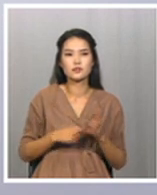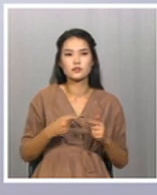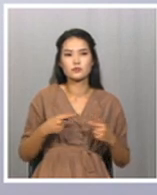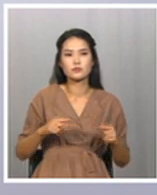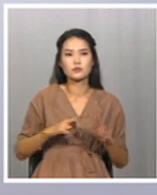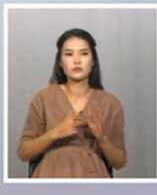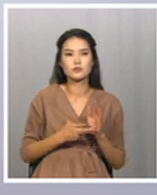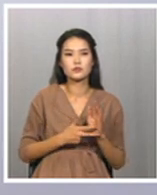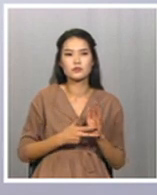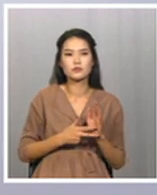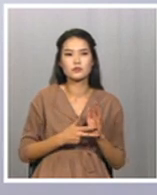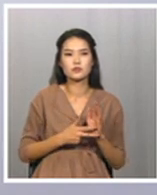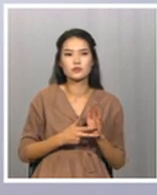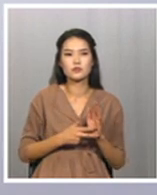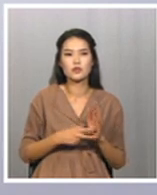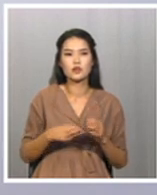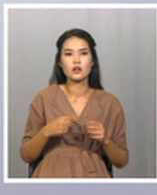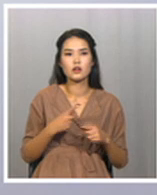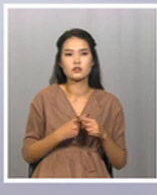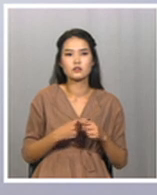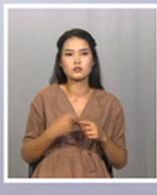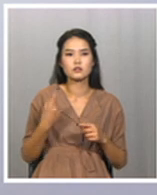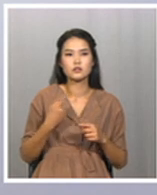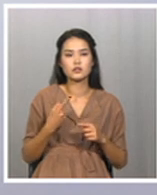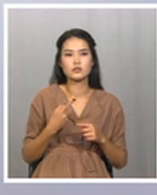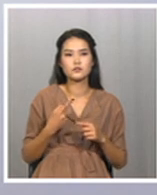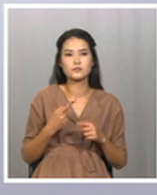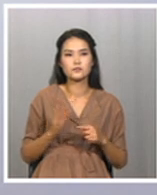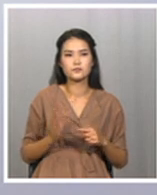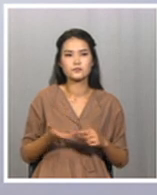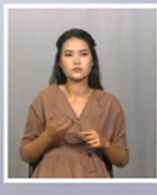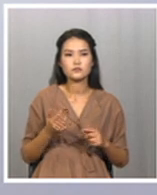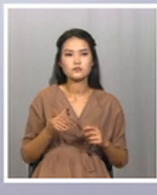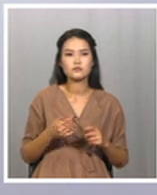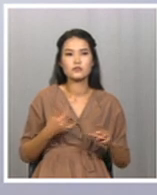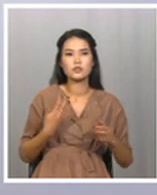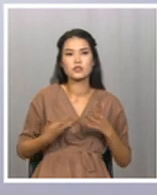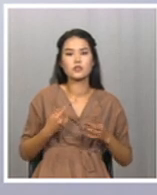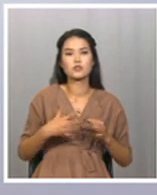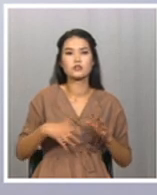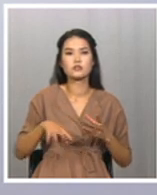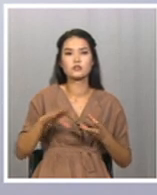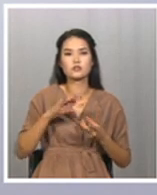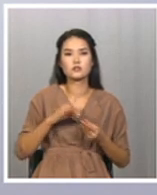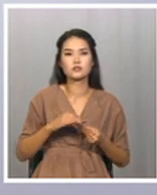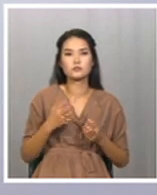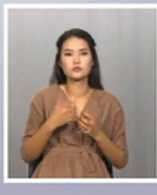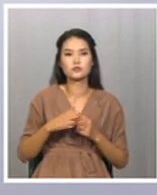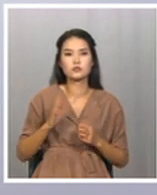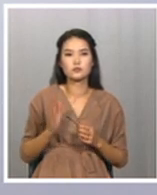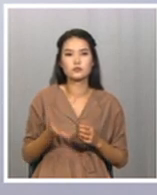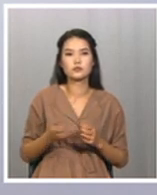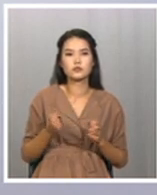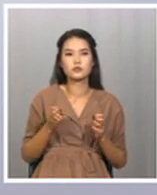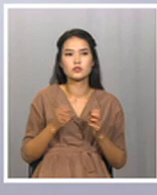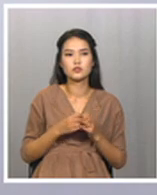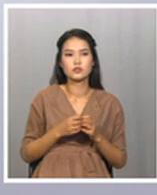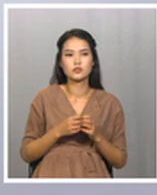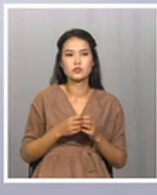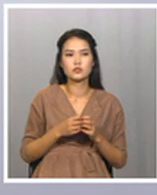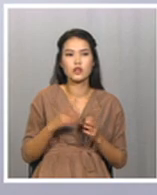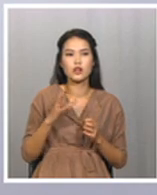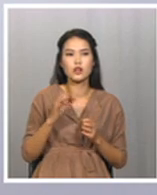азайтылған 2. Ол тең болады. 27 минус 18 қосылған 1 тең болады 10-ға. Енді алгоритмнің екінші